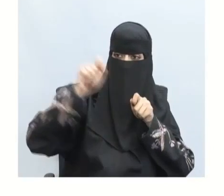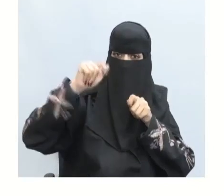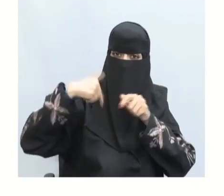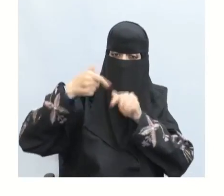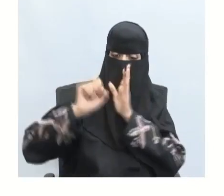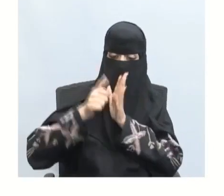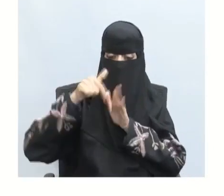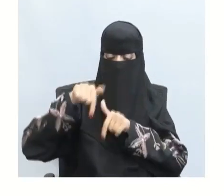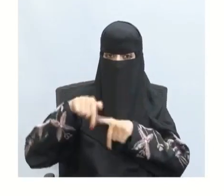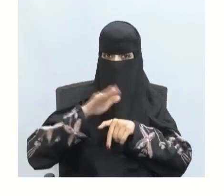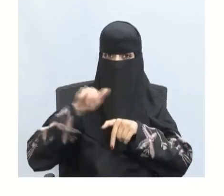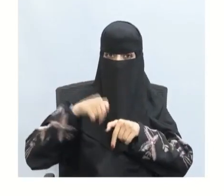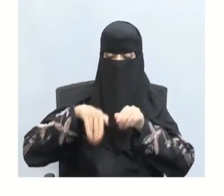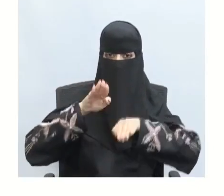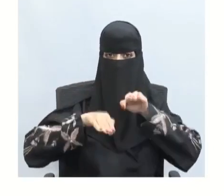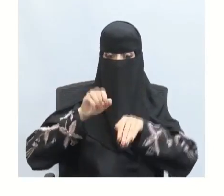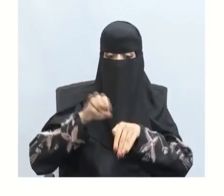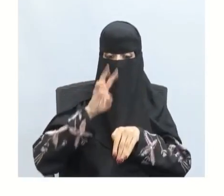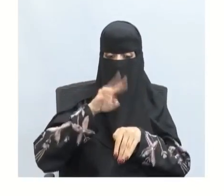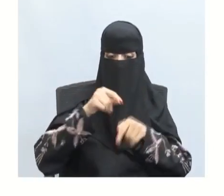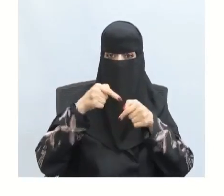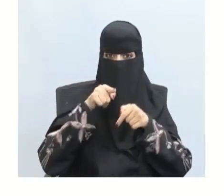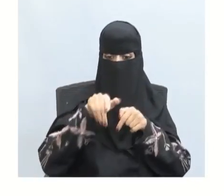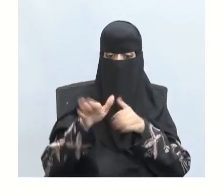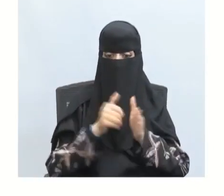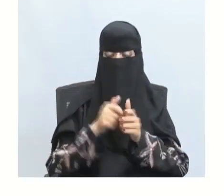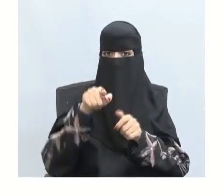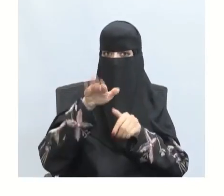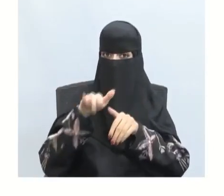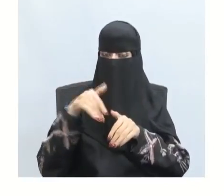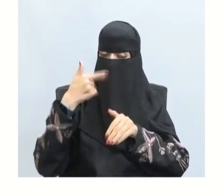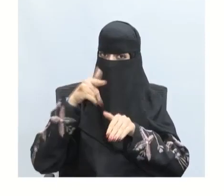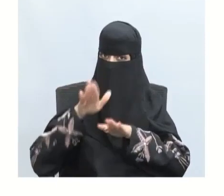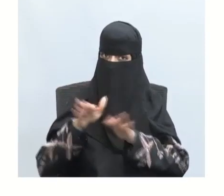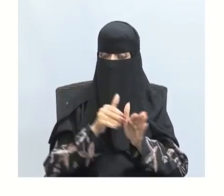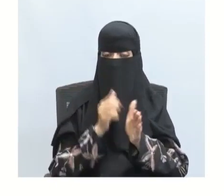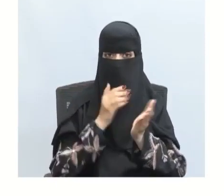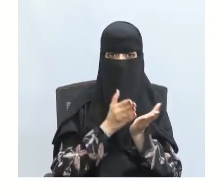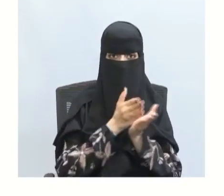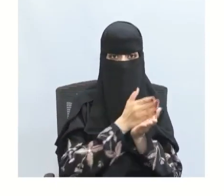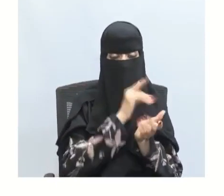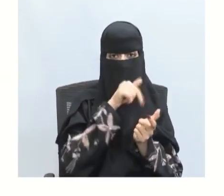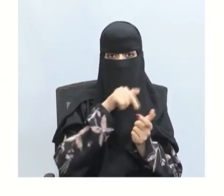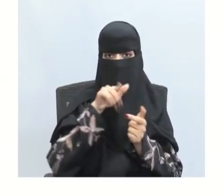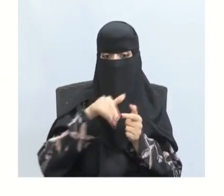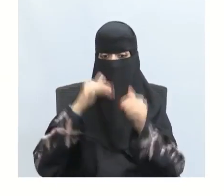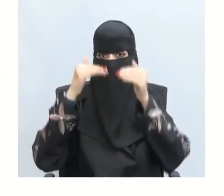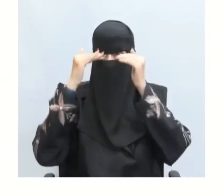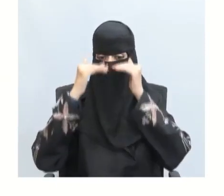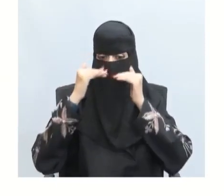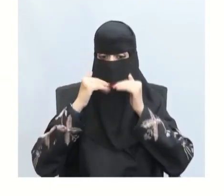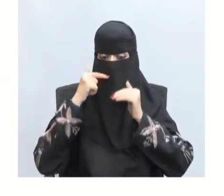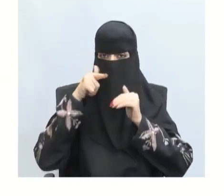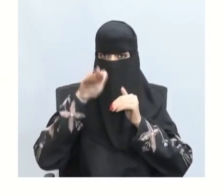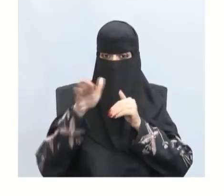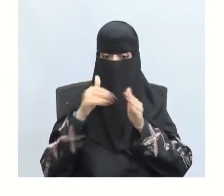من خلال المعادله الواضحه معنا بعد ذلك ايضا تطرقنا لشكل اللي واضح